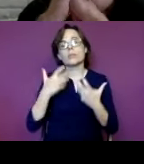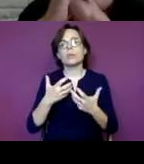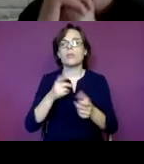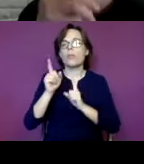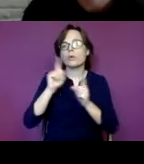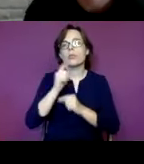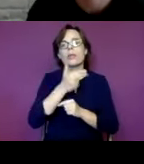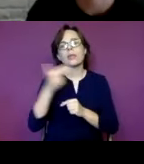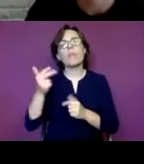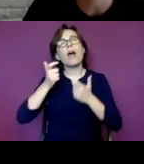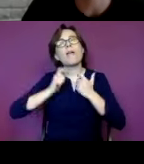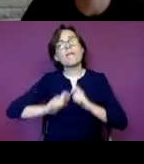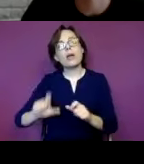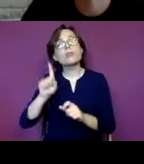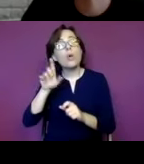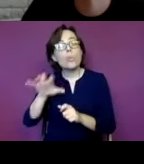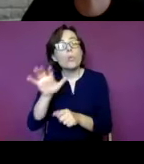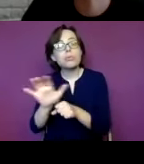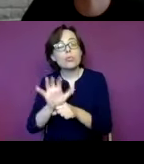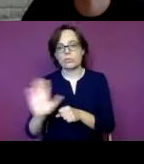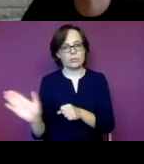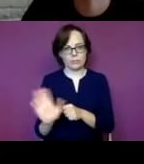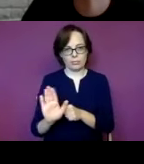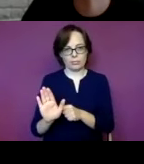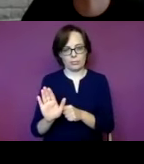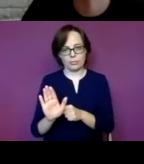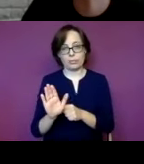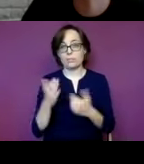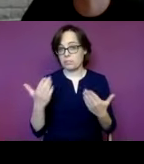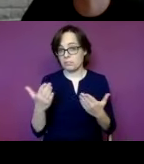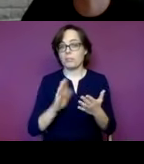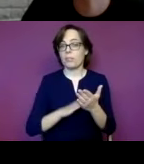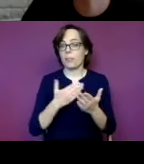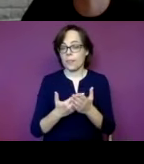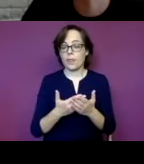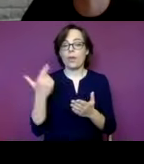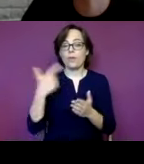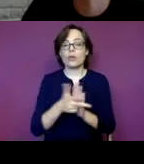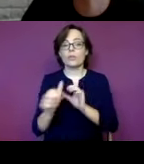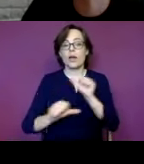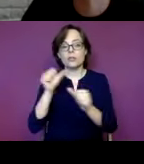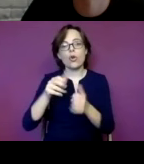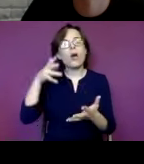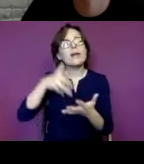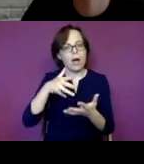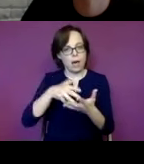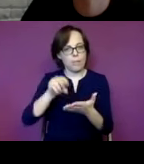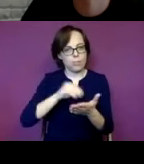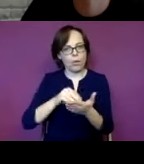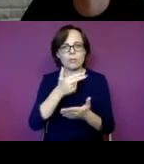nieprodukcyjnej, bo jak pokazuje na przykład raport o stanie wsi z 2018 roku,